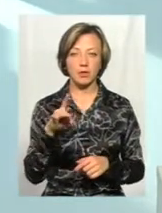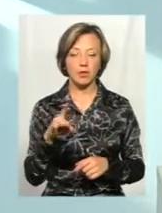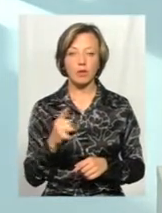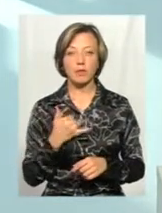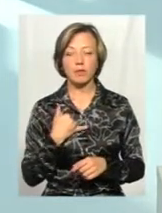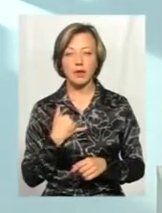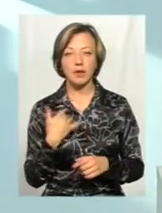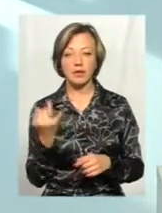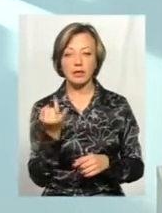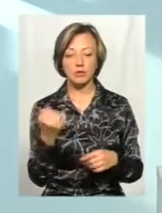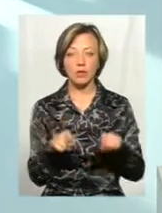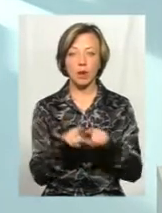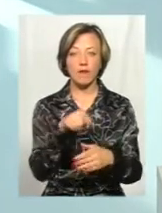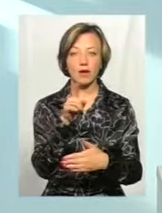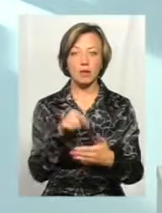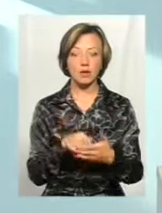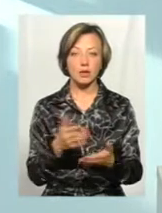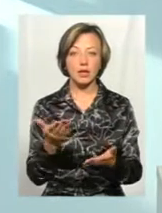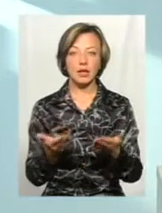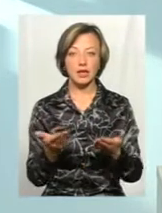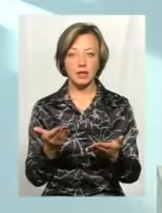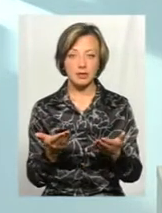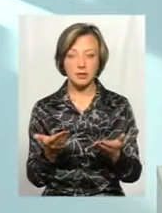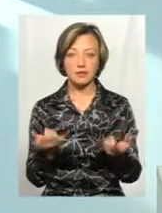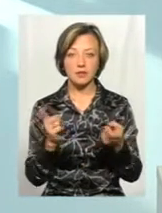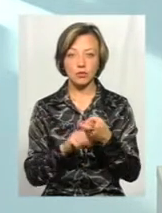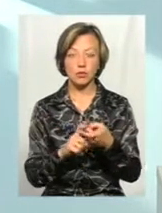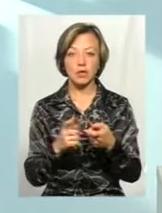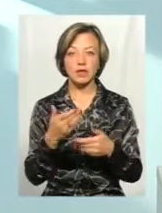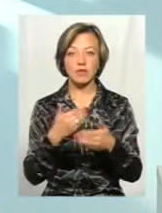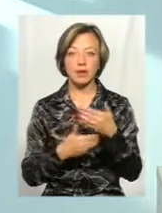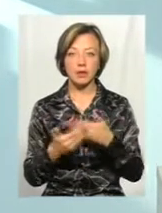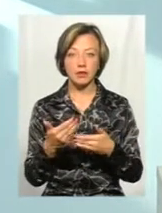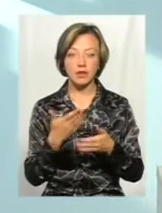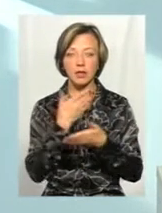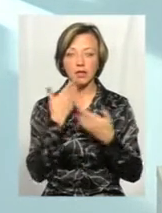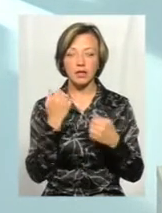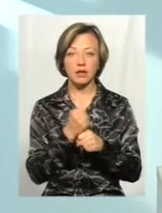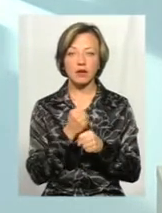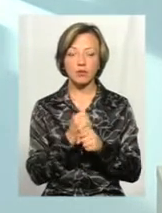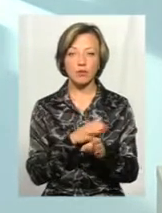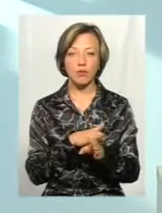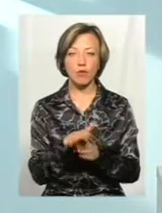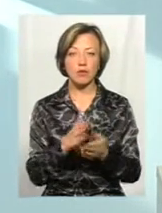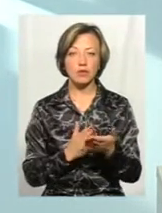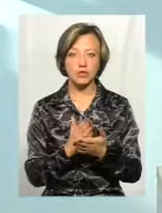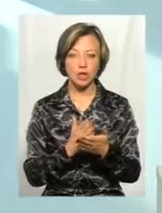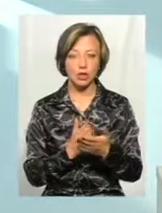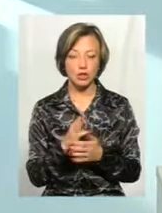мене інтересує такий вопрос. Якщо в зв'язку з інвалідністю немає робочого повного стажу,